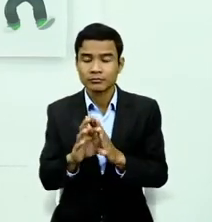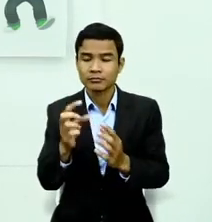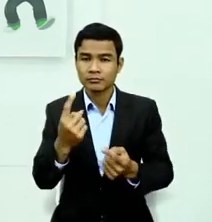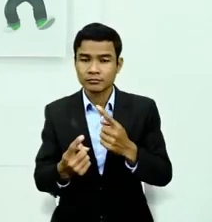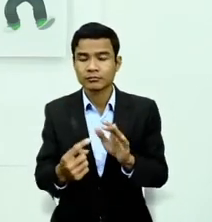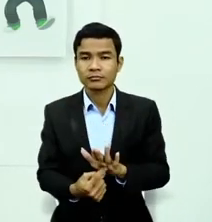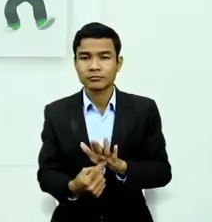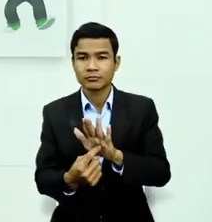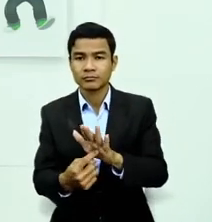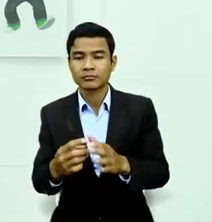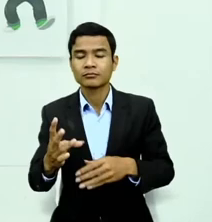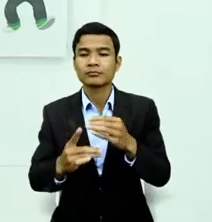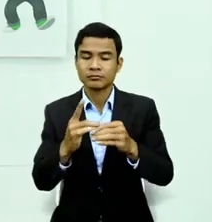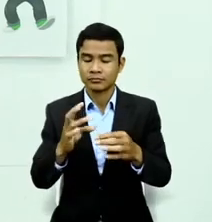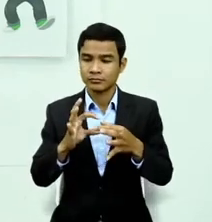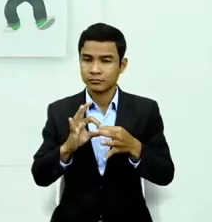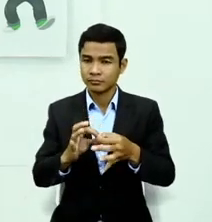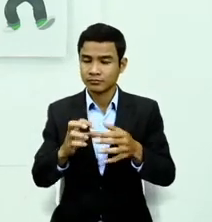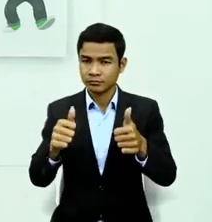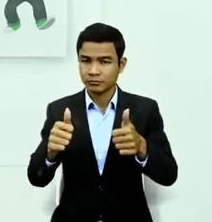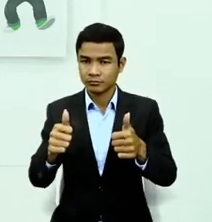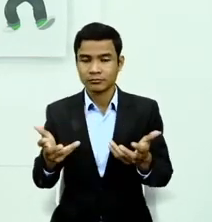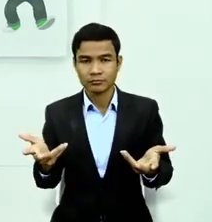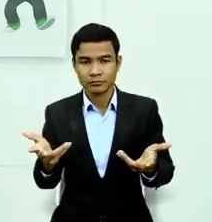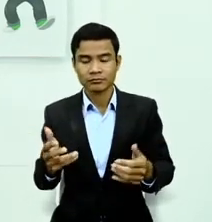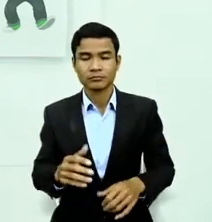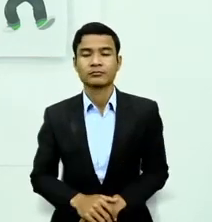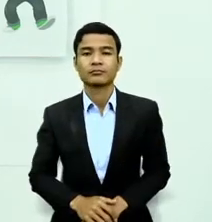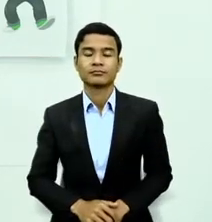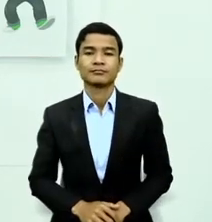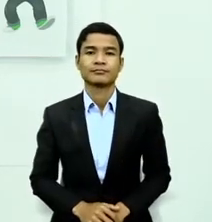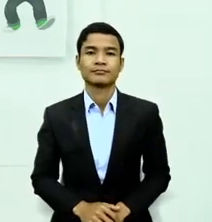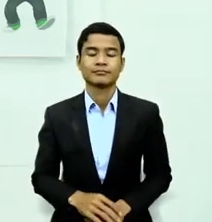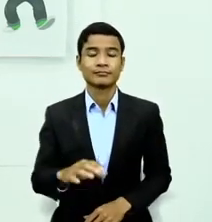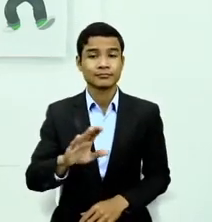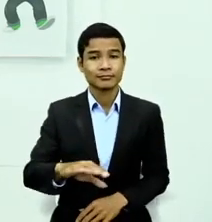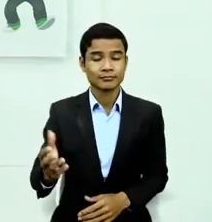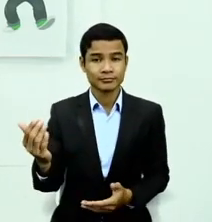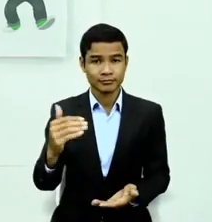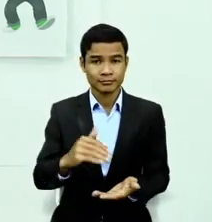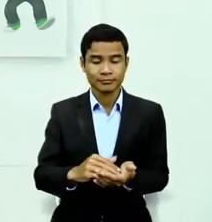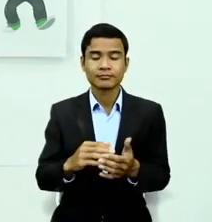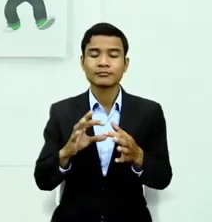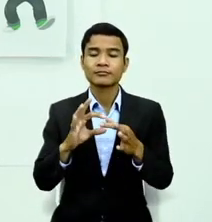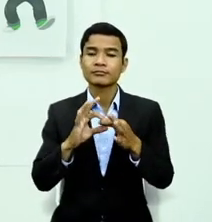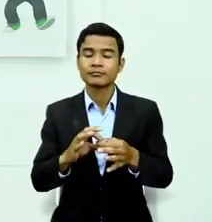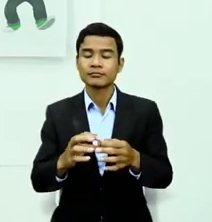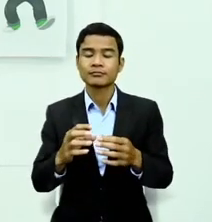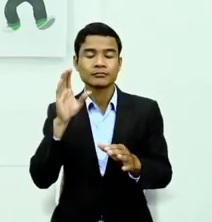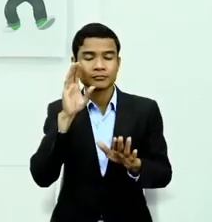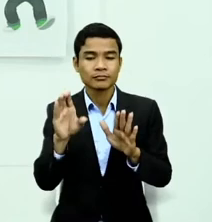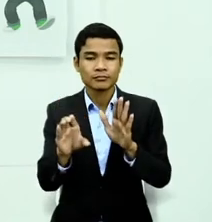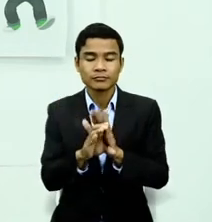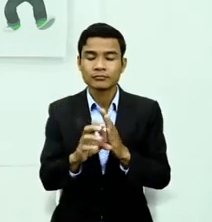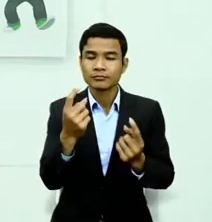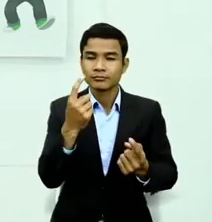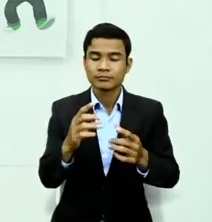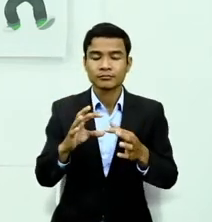bằng hai ông pi từng nè từng nồng là ồ cha đồng thì con nè ta rụp hiệp mùi ná đại bằng hán